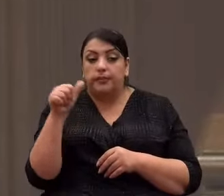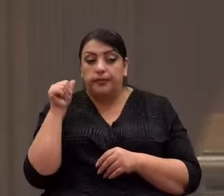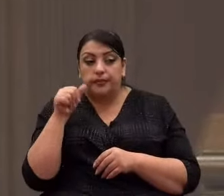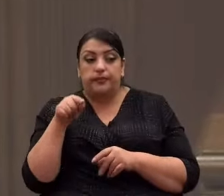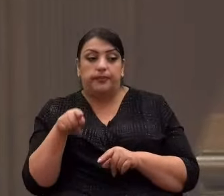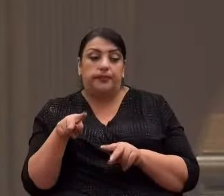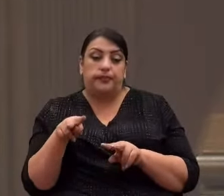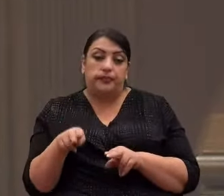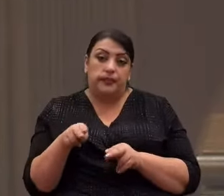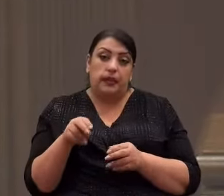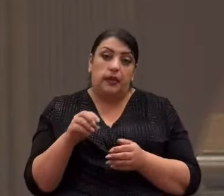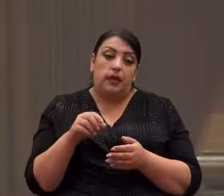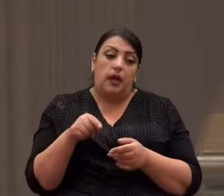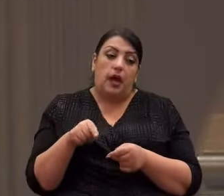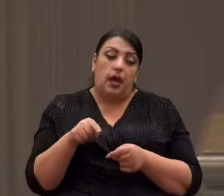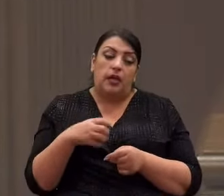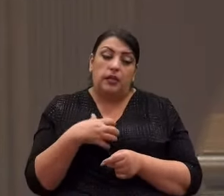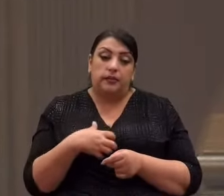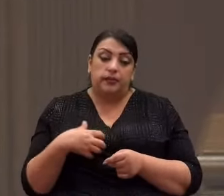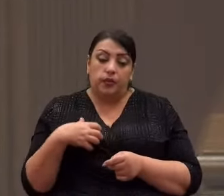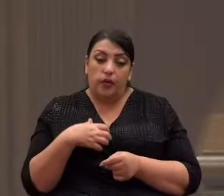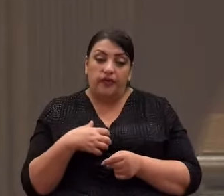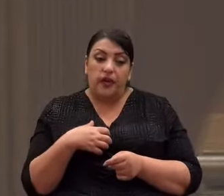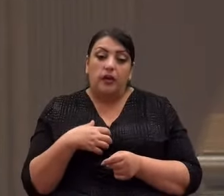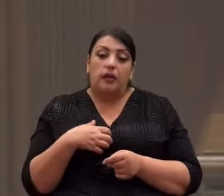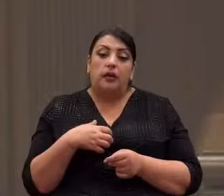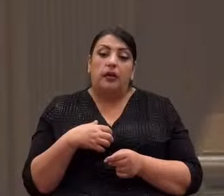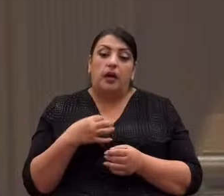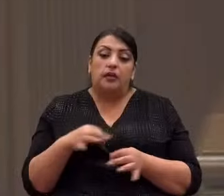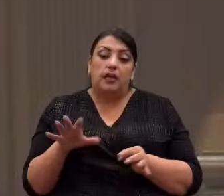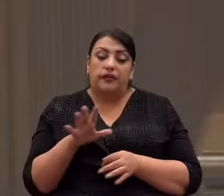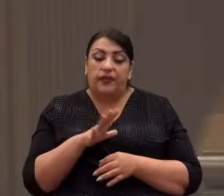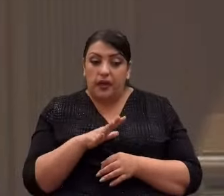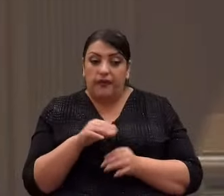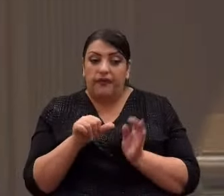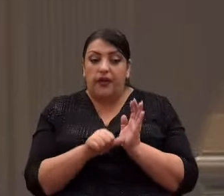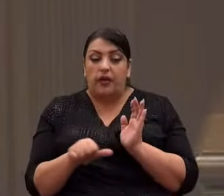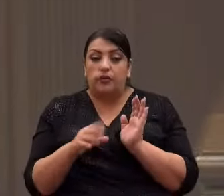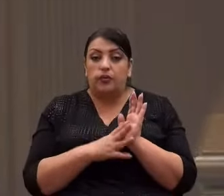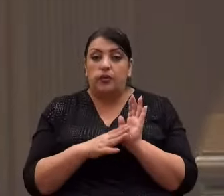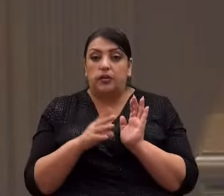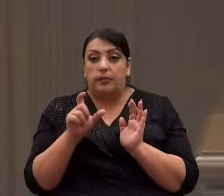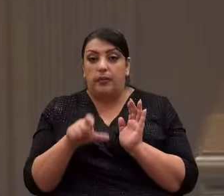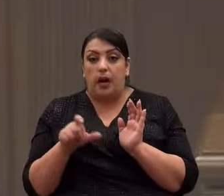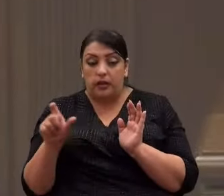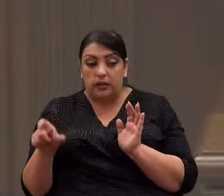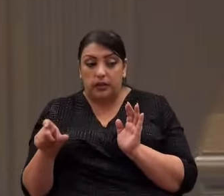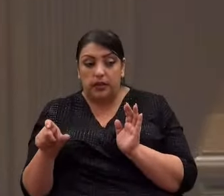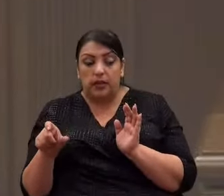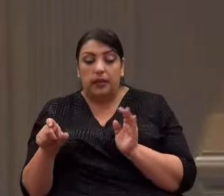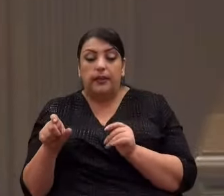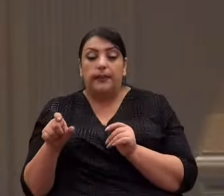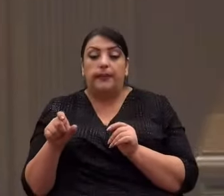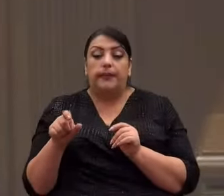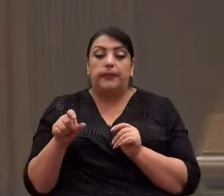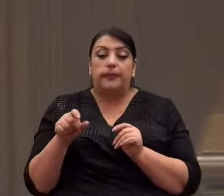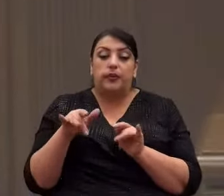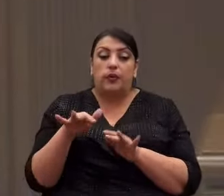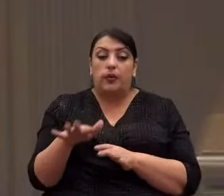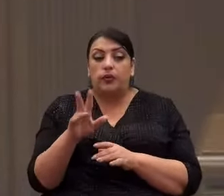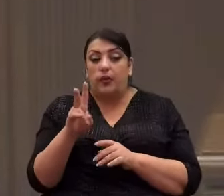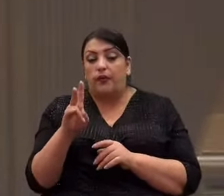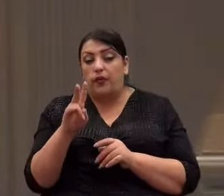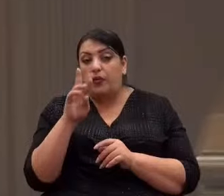ժամանակահատվածում այս հիմքով քրեական պատասխանատվությունից ազատվել են ընդամենը 69 անձին, այսինքն գործուն զղջալու